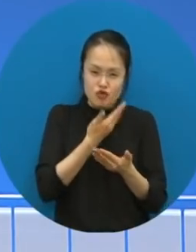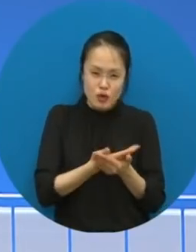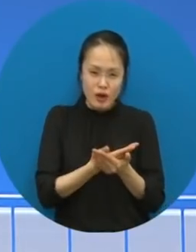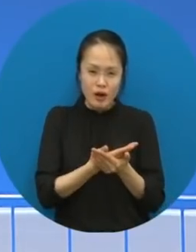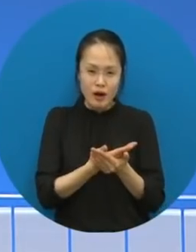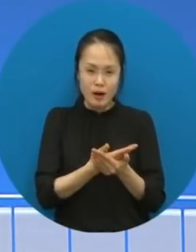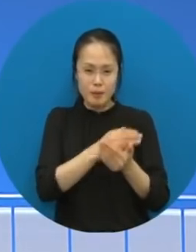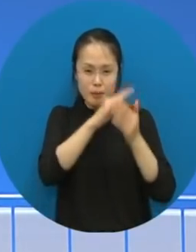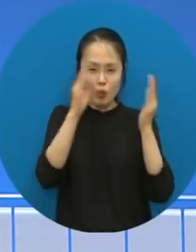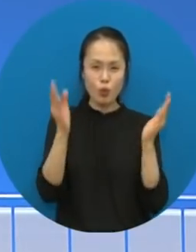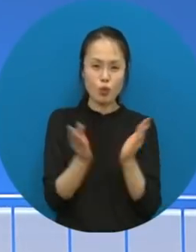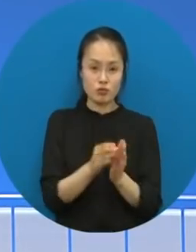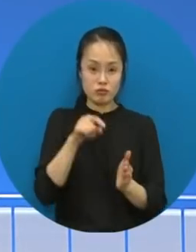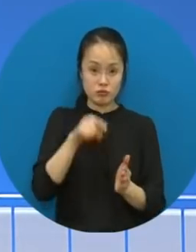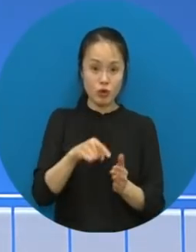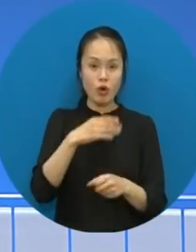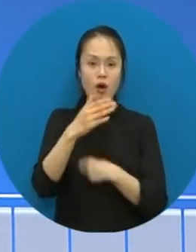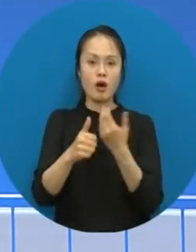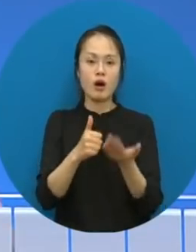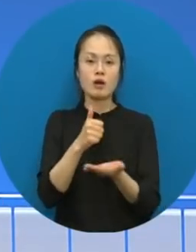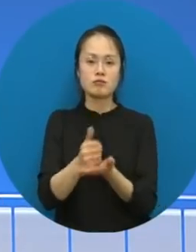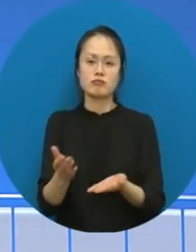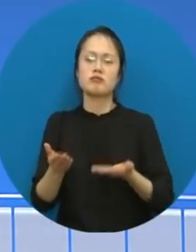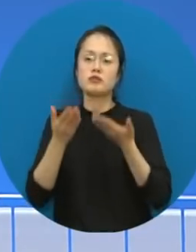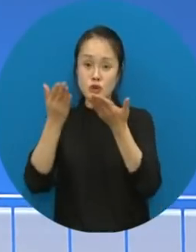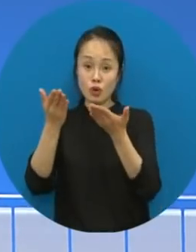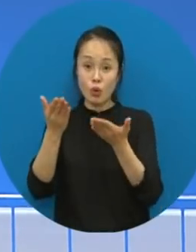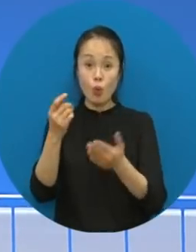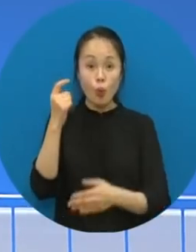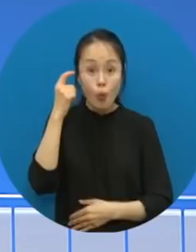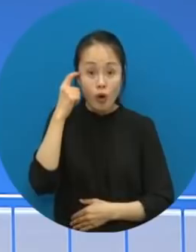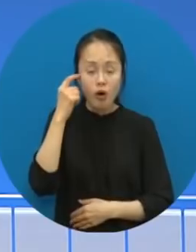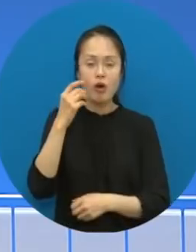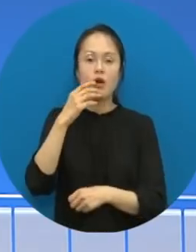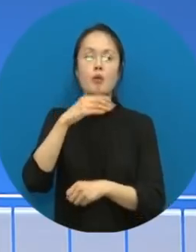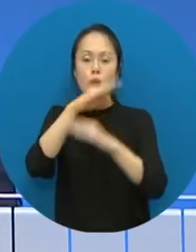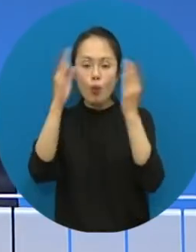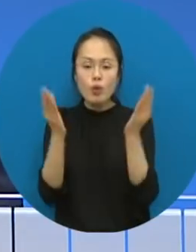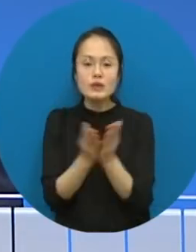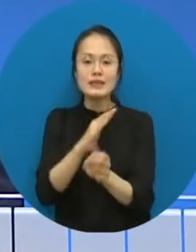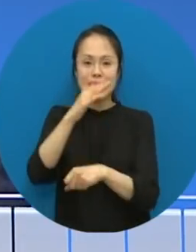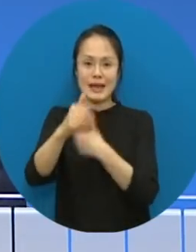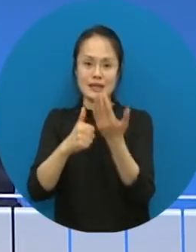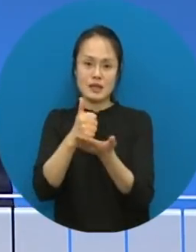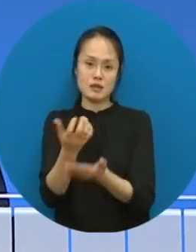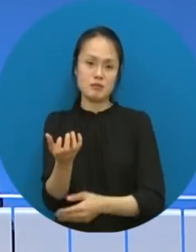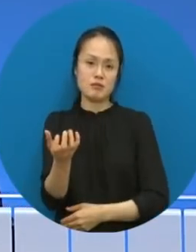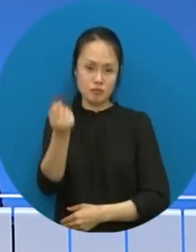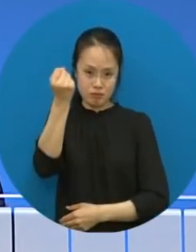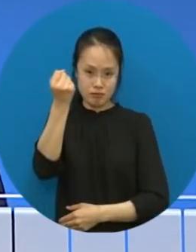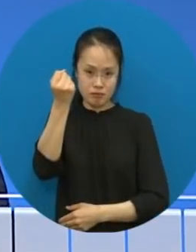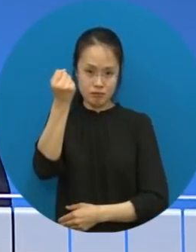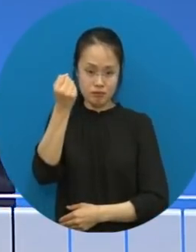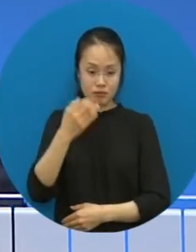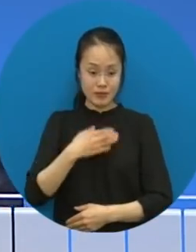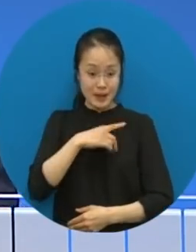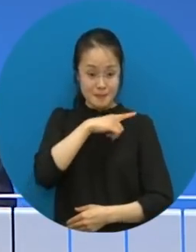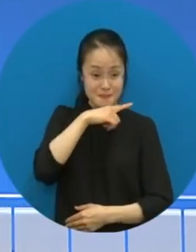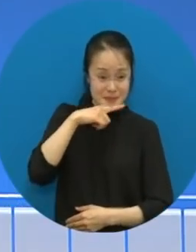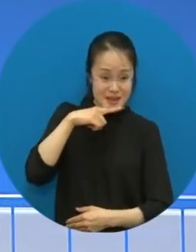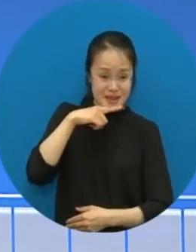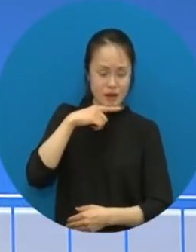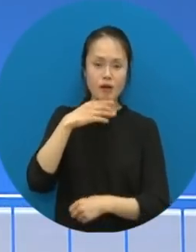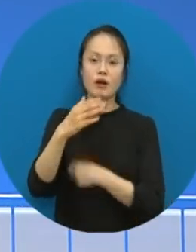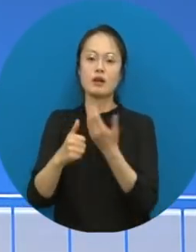내 생명이라 여겼는데 하나님께서 네게 아니라 내 거라 하십니다. 그러면 내 피가 내 것이 아니고 하나님의 것이니 오늘